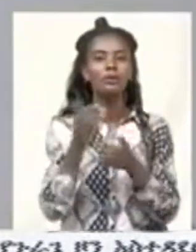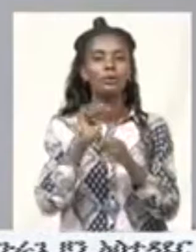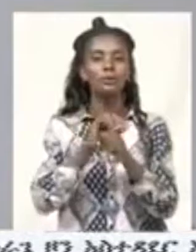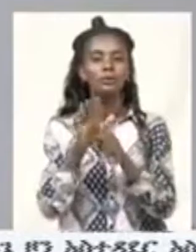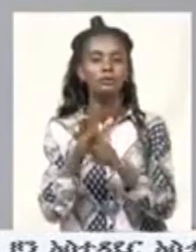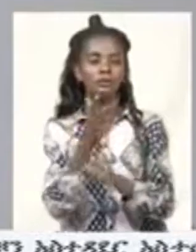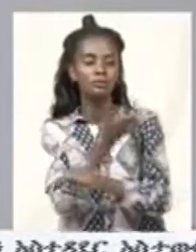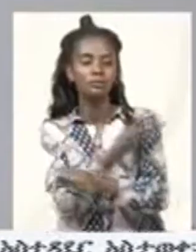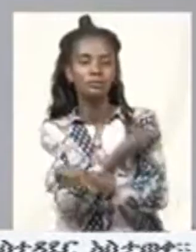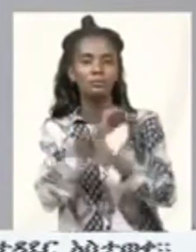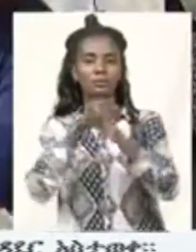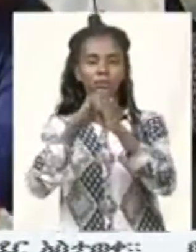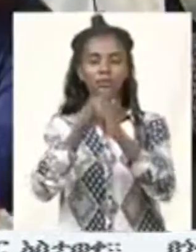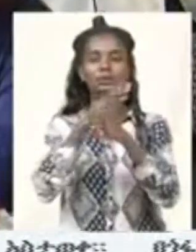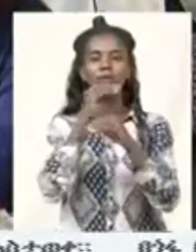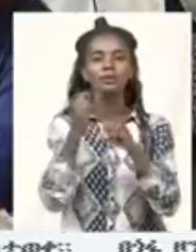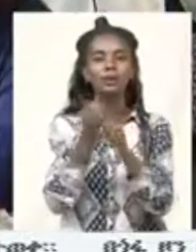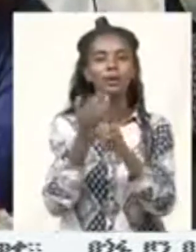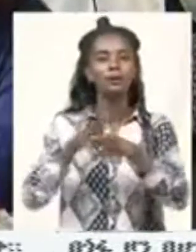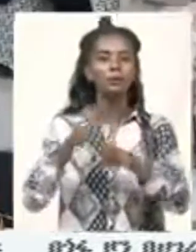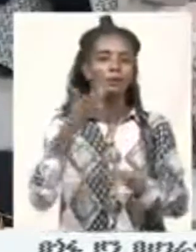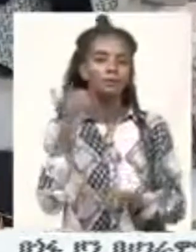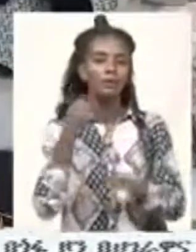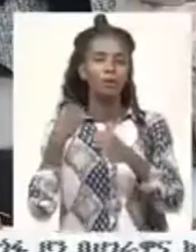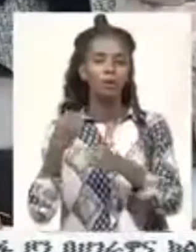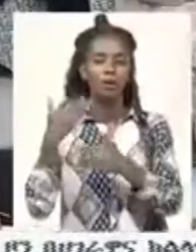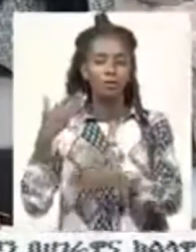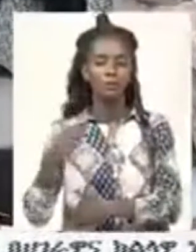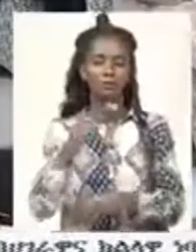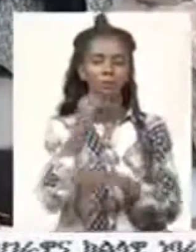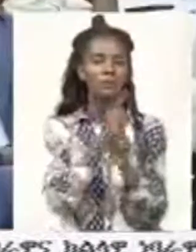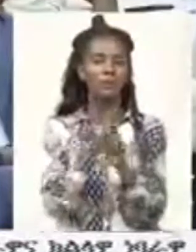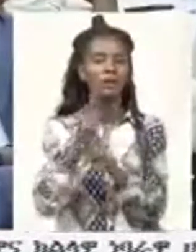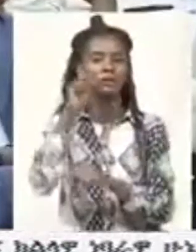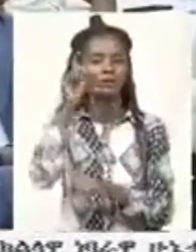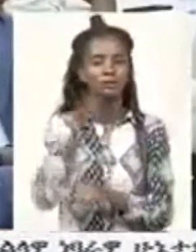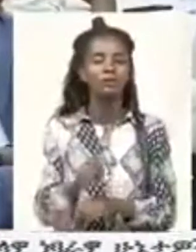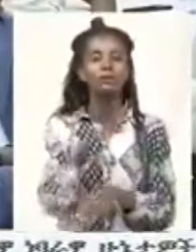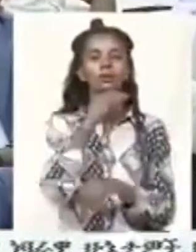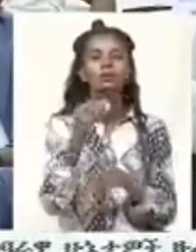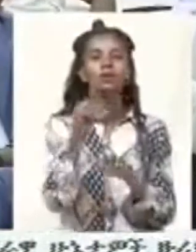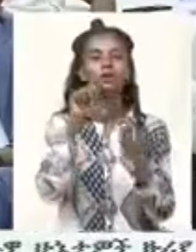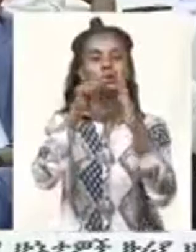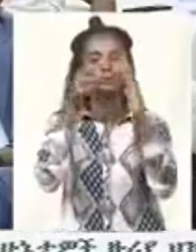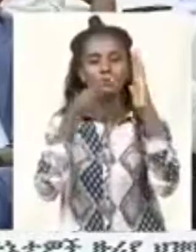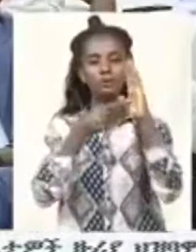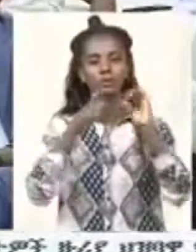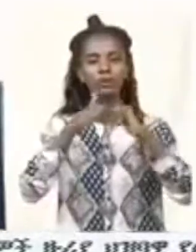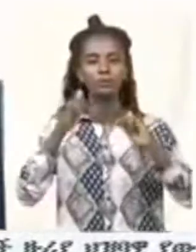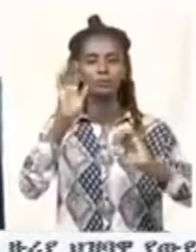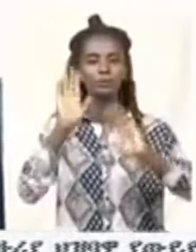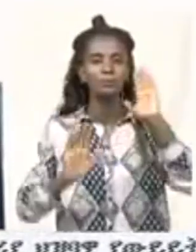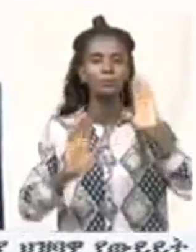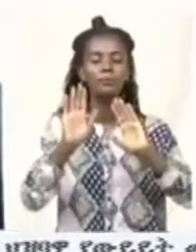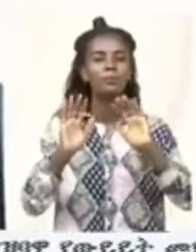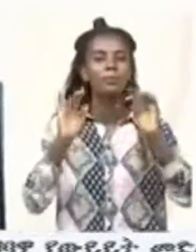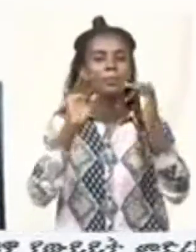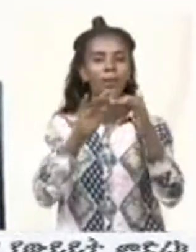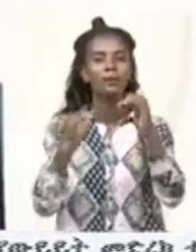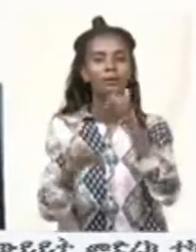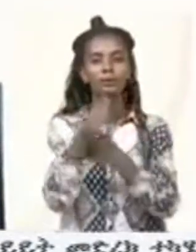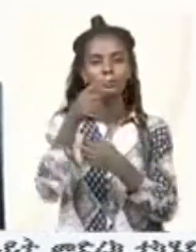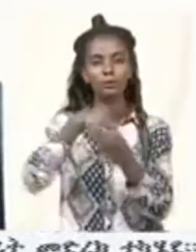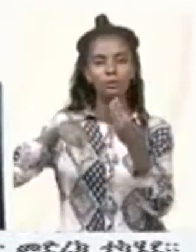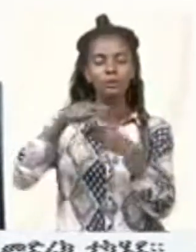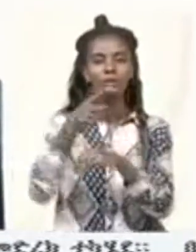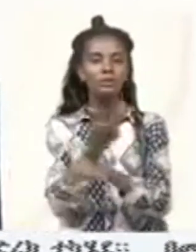በኮቪድ-19 መከላከያ ክትባት ዘመቻ ወቅት የነበሩ ጠንካራ ጎኖችና መስተካከል የሚገባቸው ነጥቦችም ተለይተው ተገምግመዋል። በጦርነቱ በተጎዱ